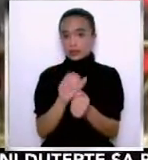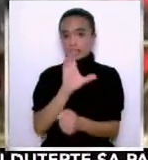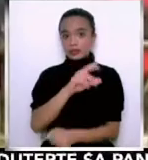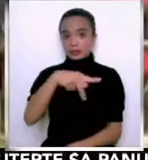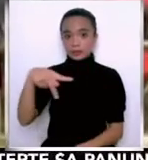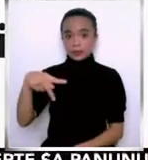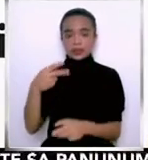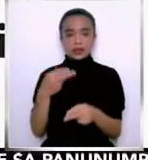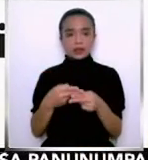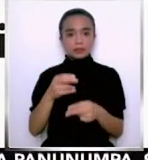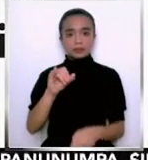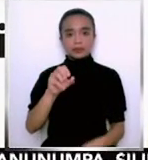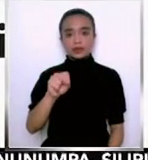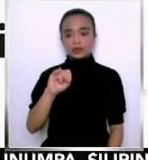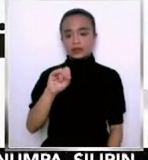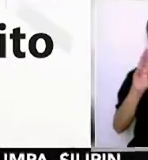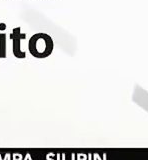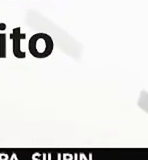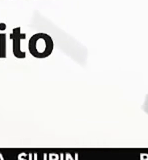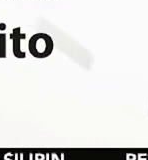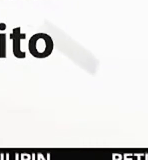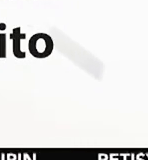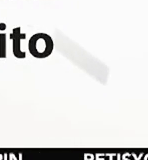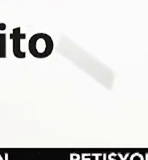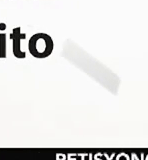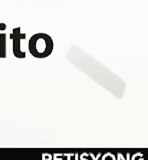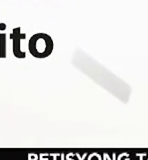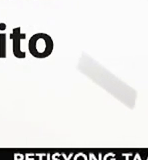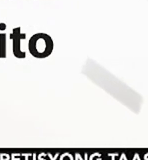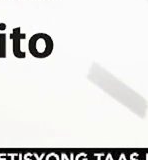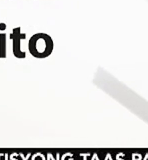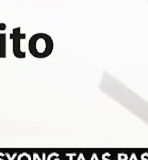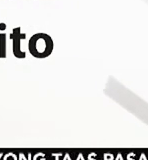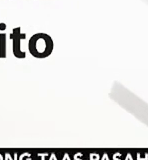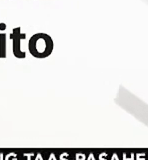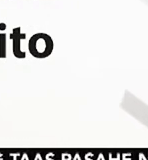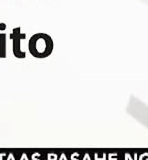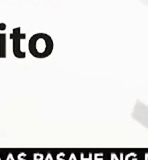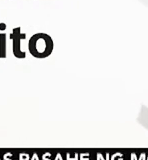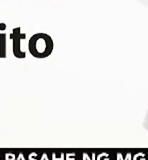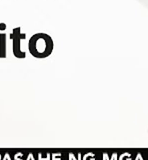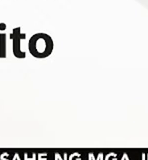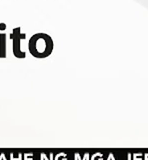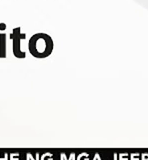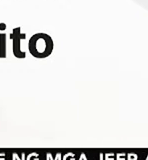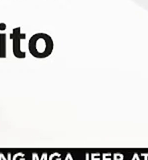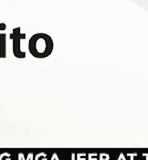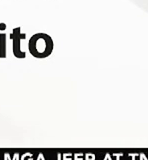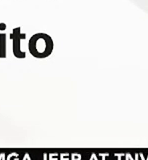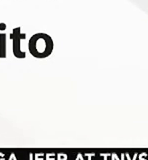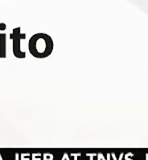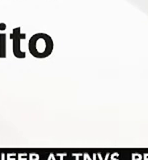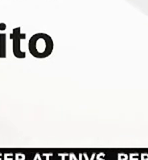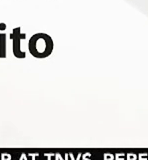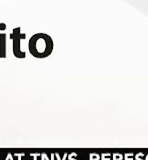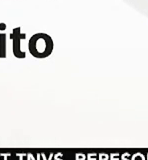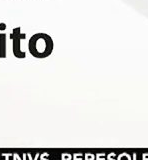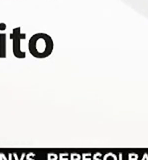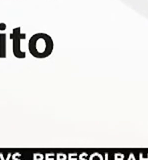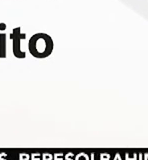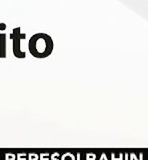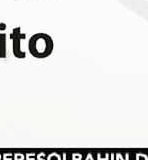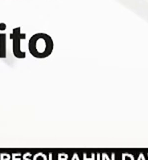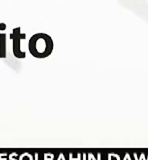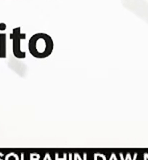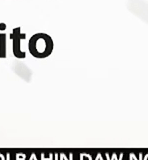Simon o Simon Augsan Sr., Maria Luisa Porcray, Maria Gigi Ascanio Tenebroso,